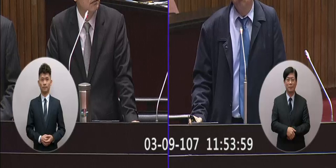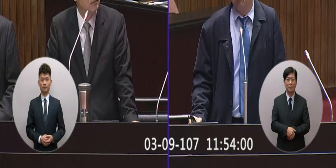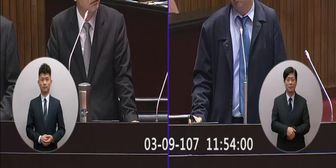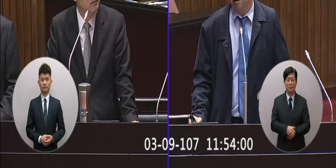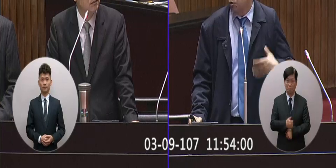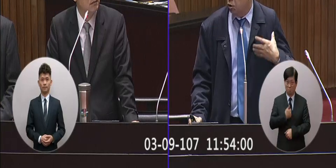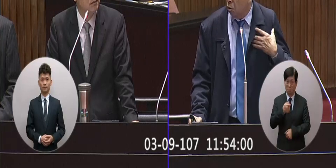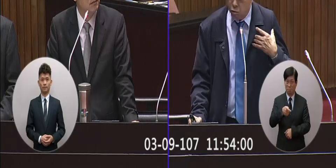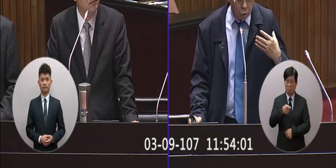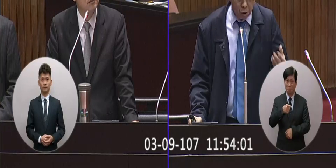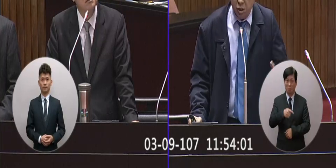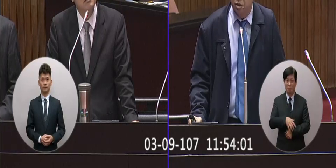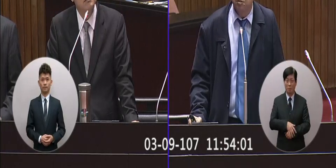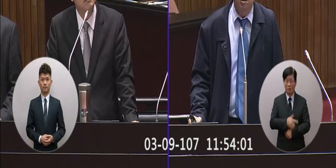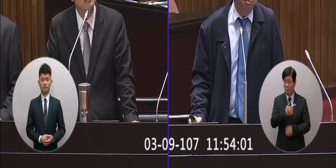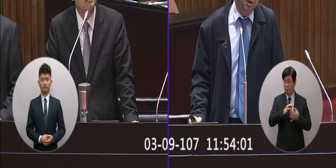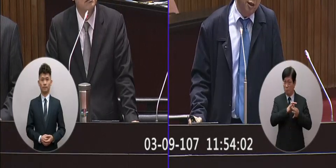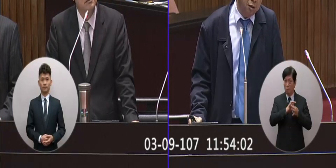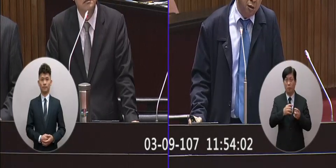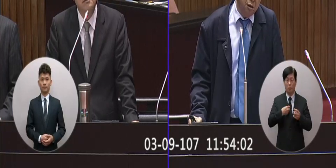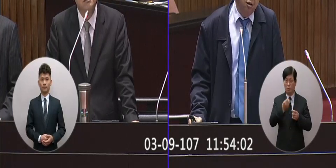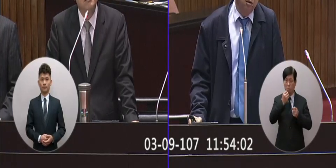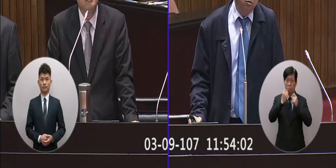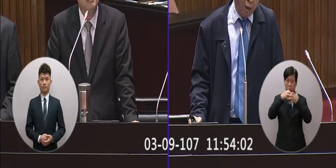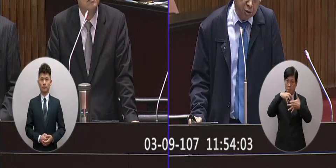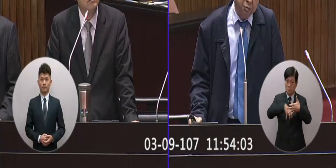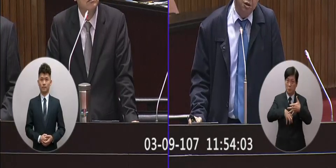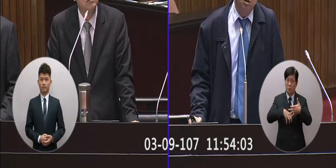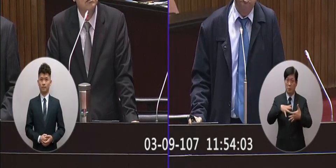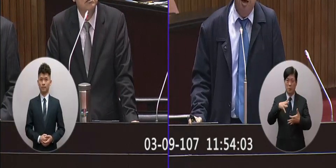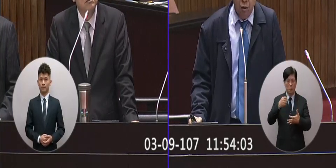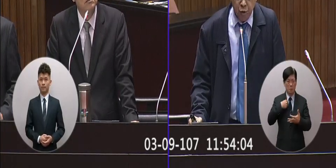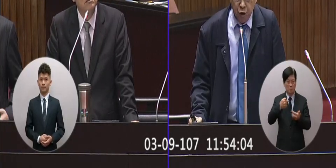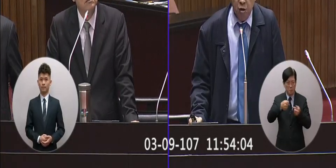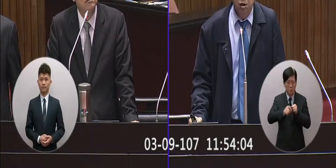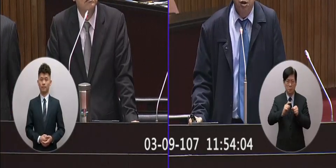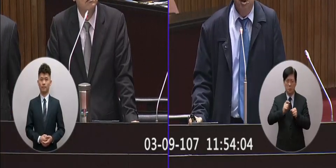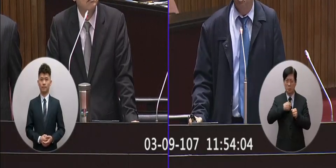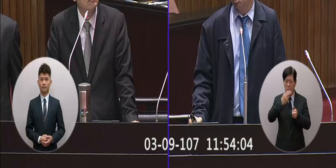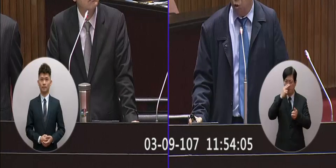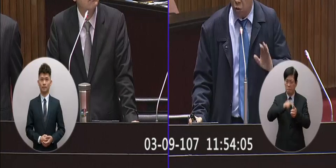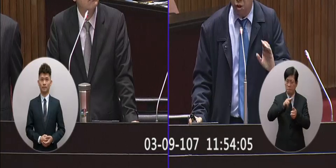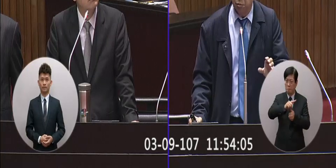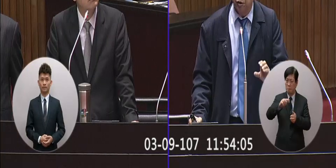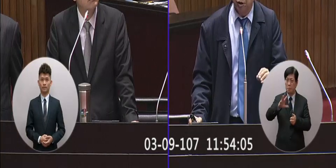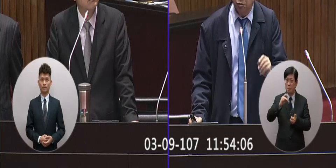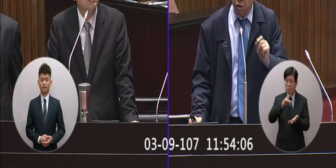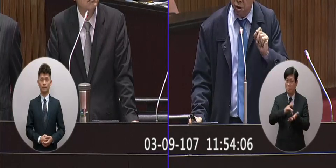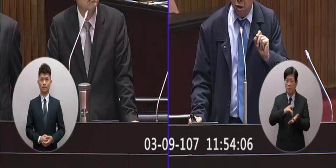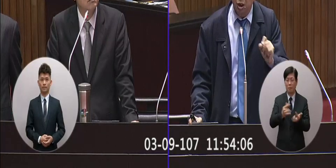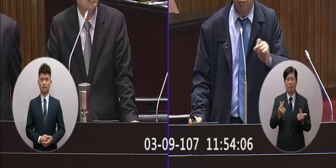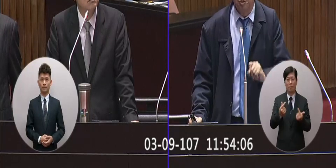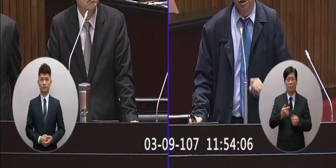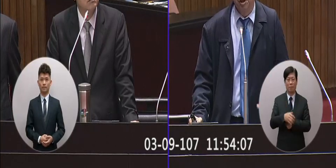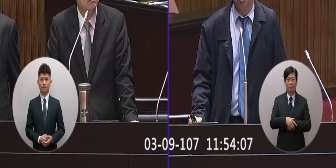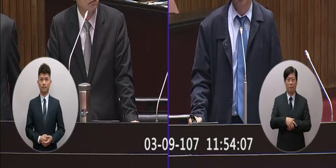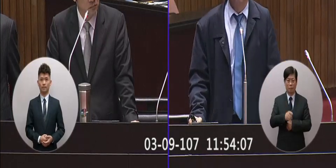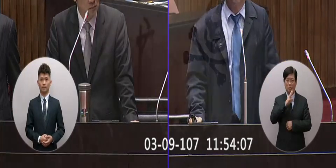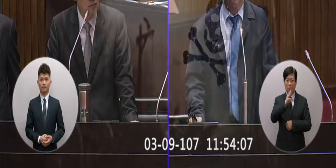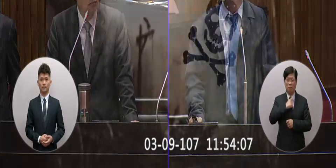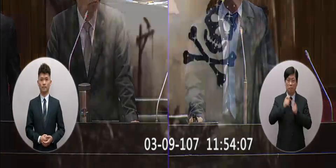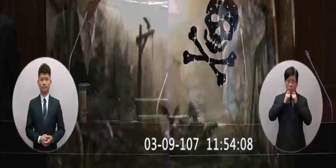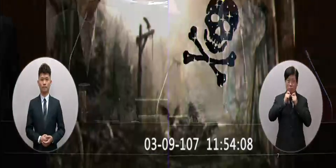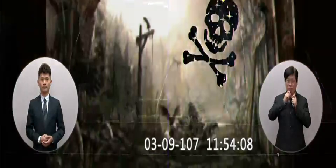其实，咱这种足关心咱食品内底有含什么有害的物质，其中上关心的我想是致癌的物